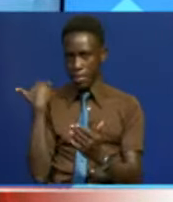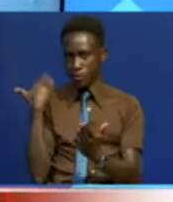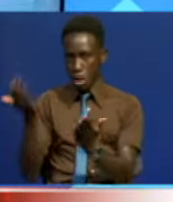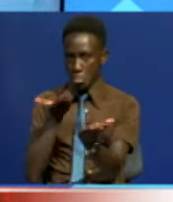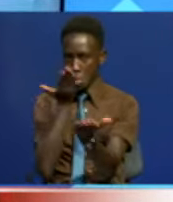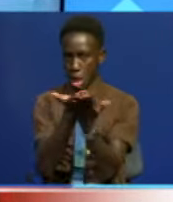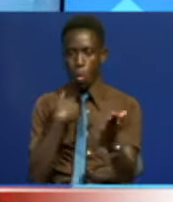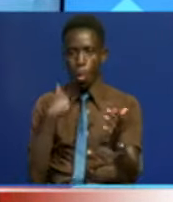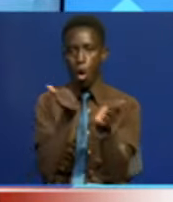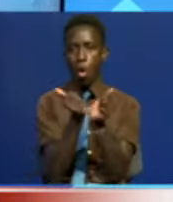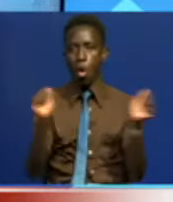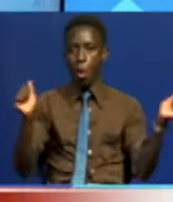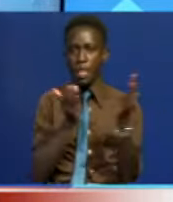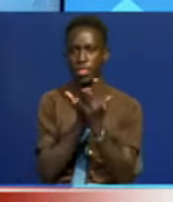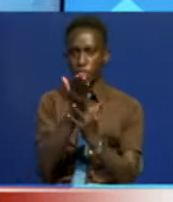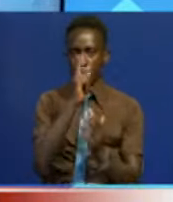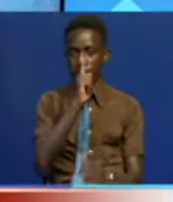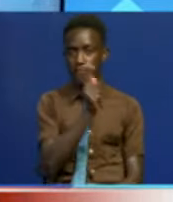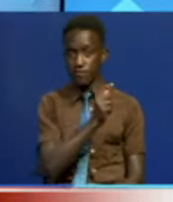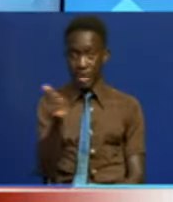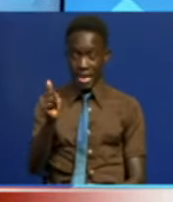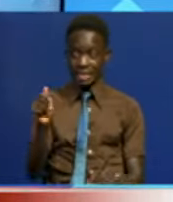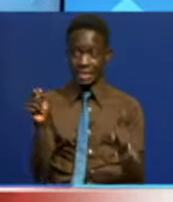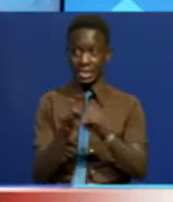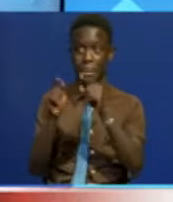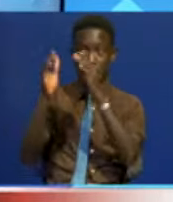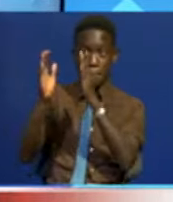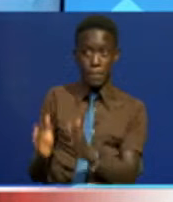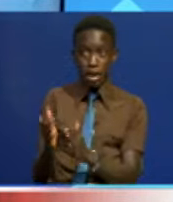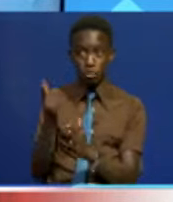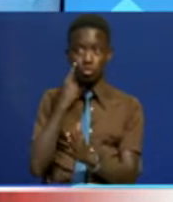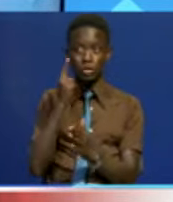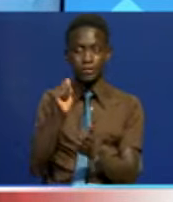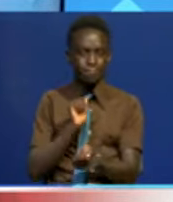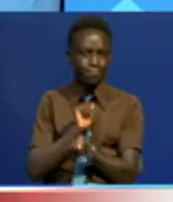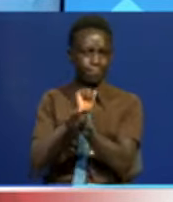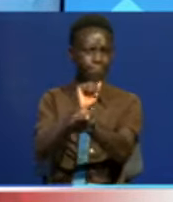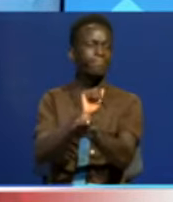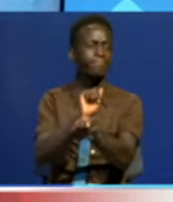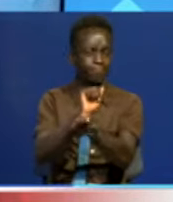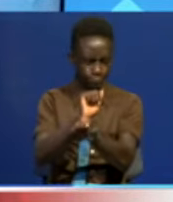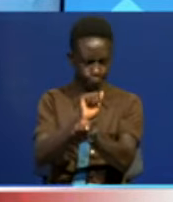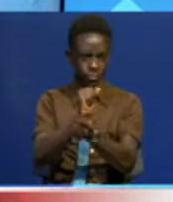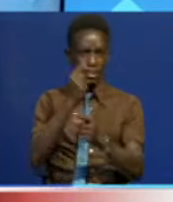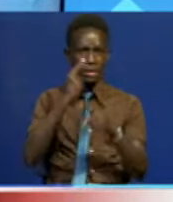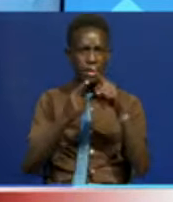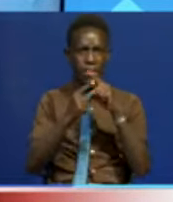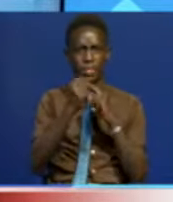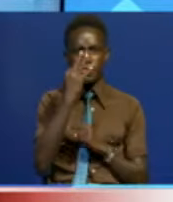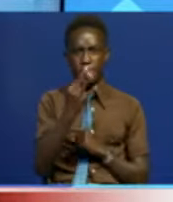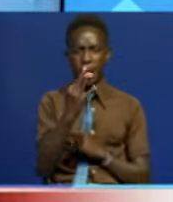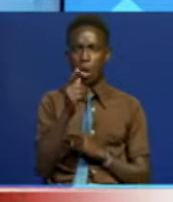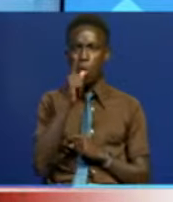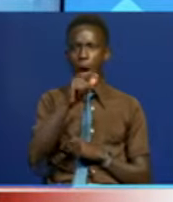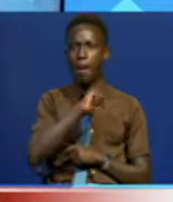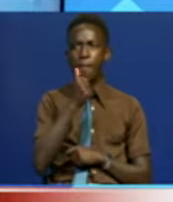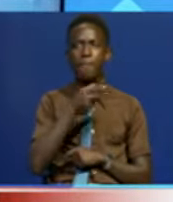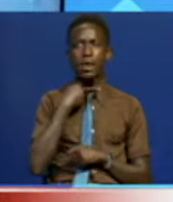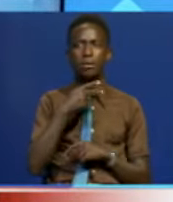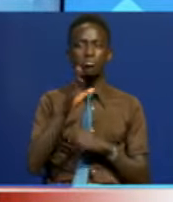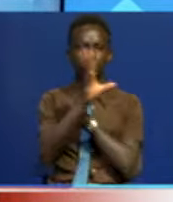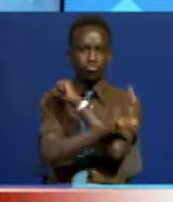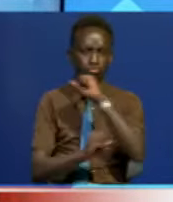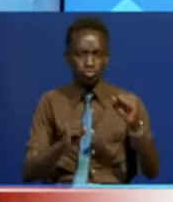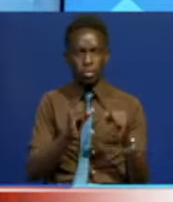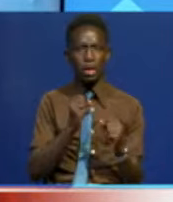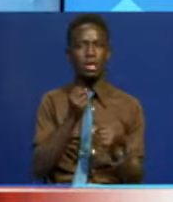zamani wa shirika la posta humo nchini amehukumiwa kifungo cha miaka 3 gerezani kwa kuiba shilingi milioni 12 kutoka kwa